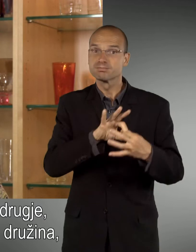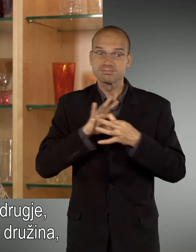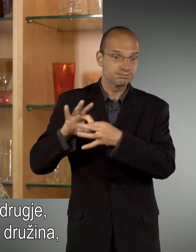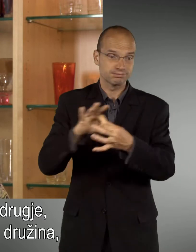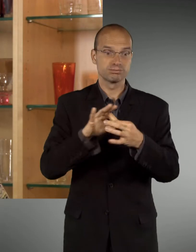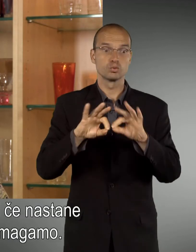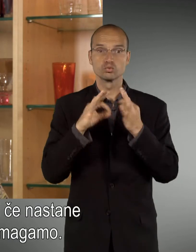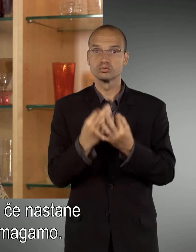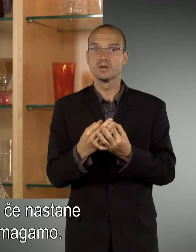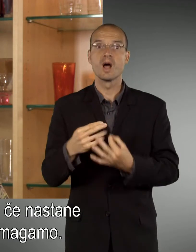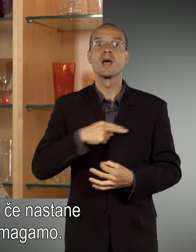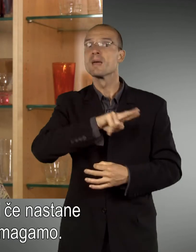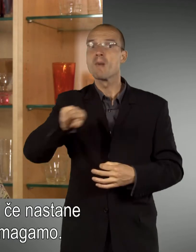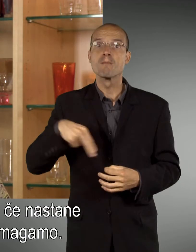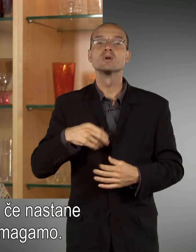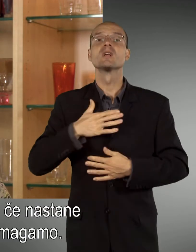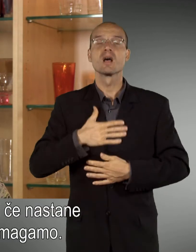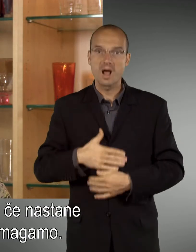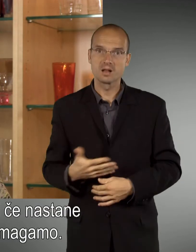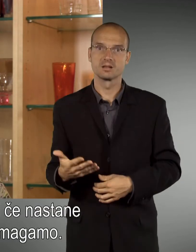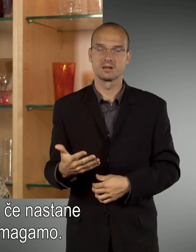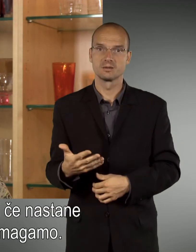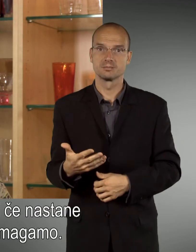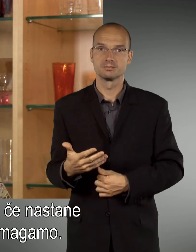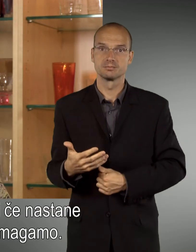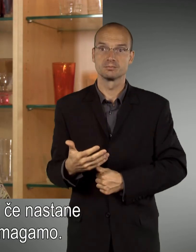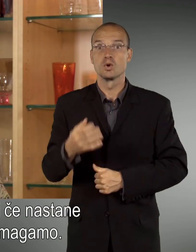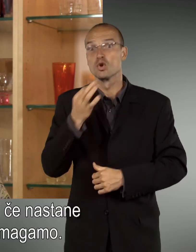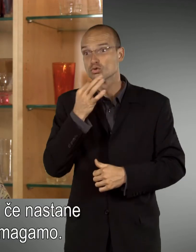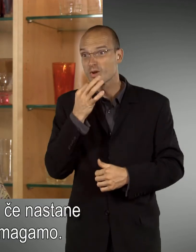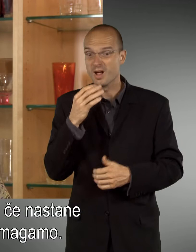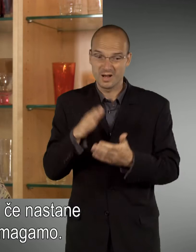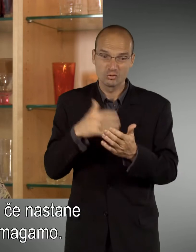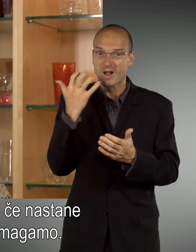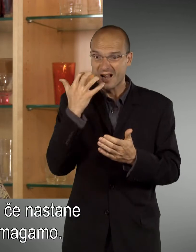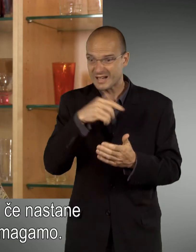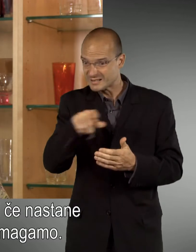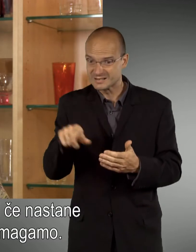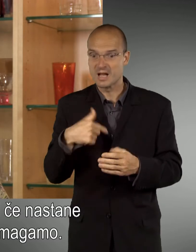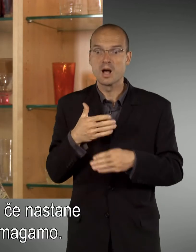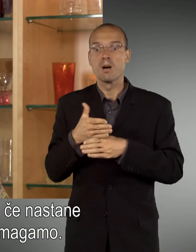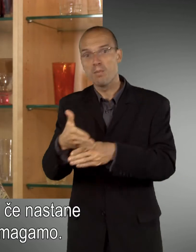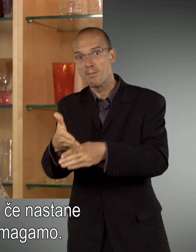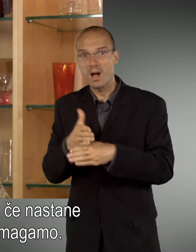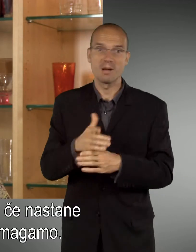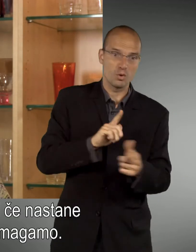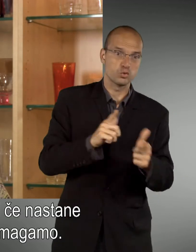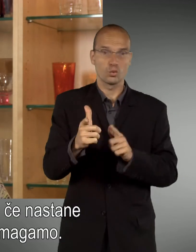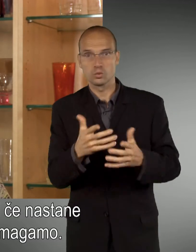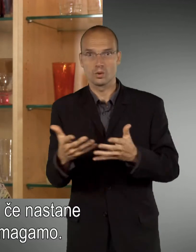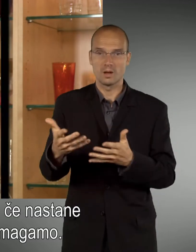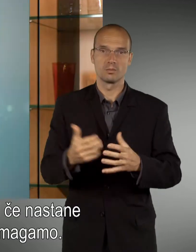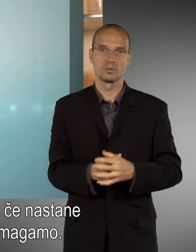povezana družina, mi se imamo radi in tudi, če nastane kakšna kriza, si pomagamo en drugemu.